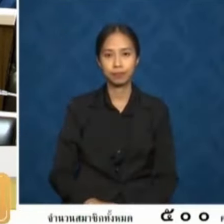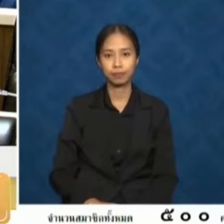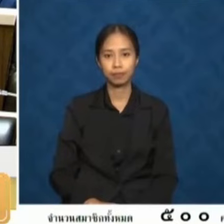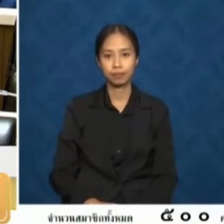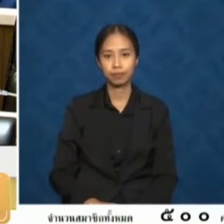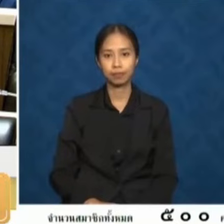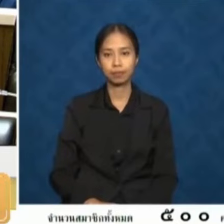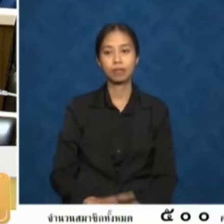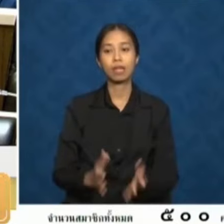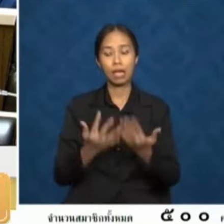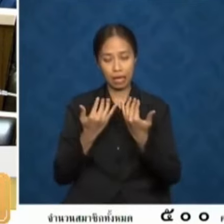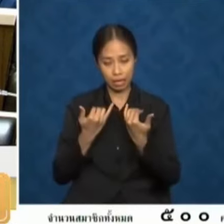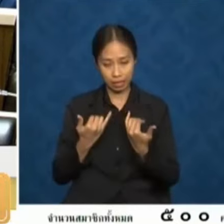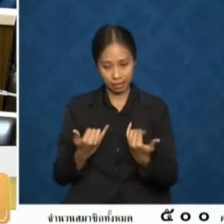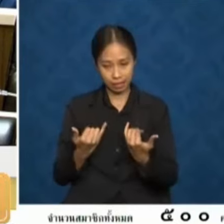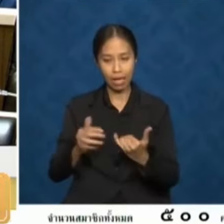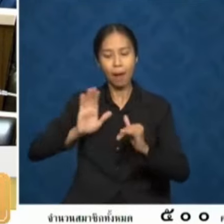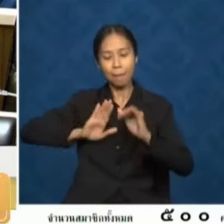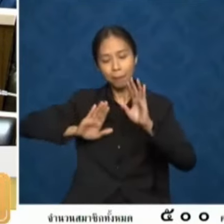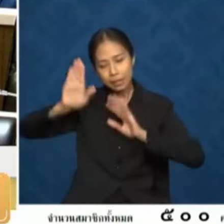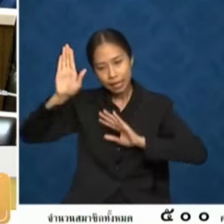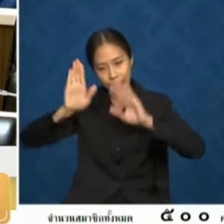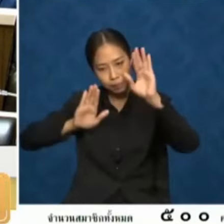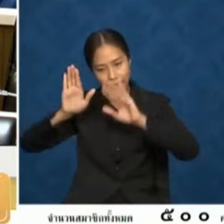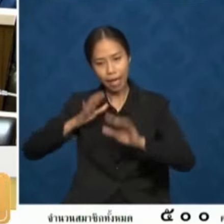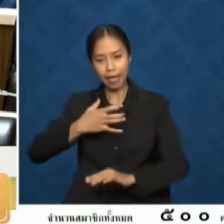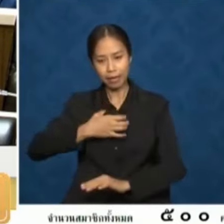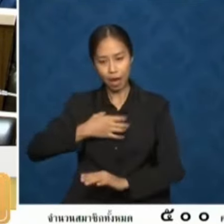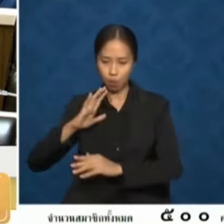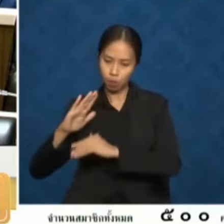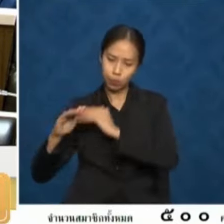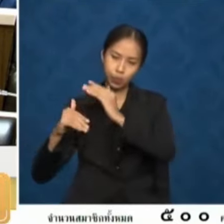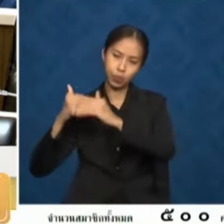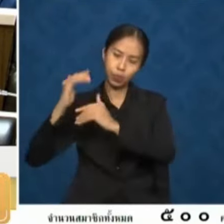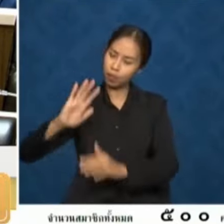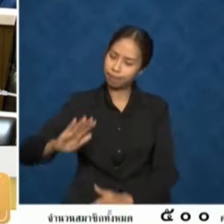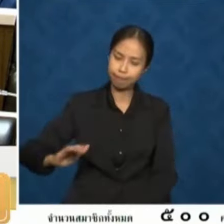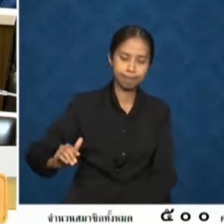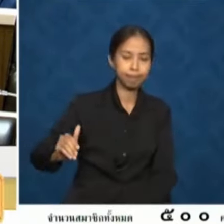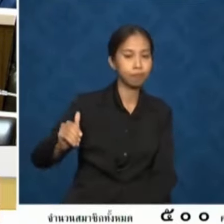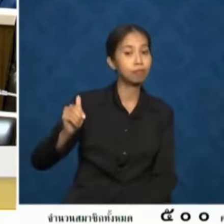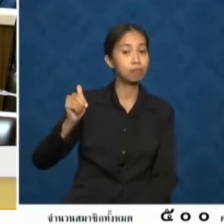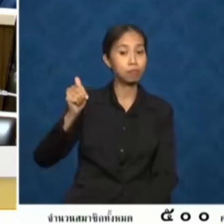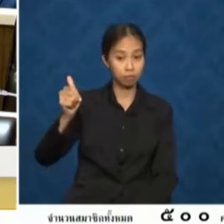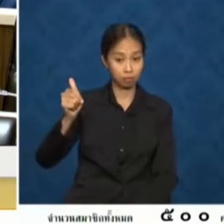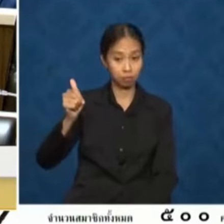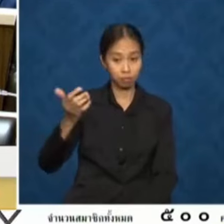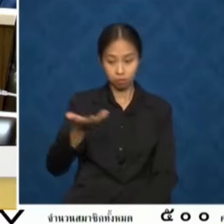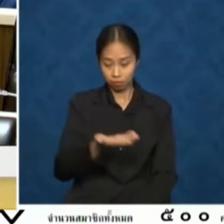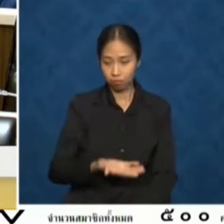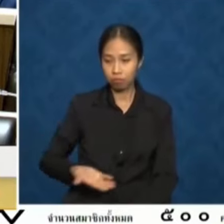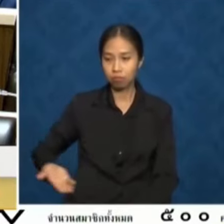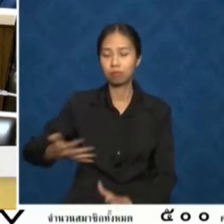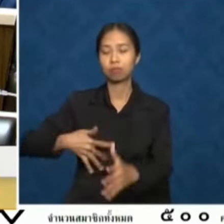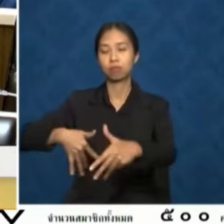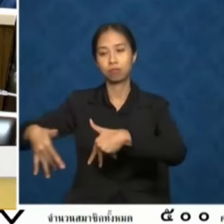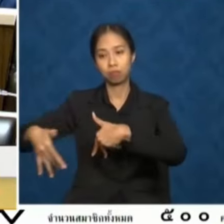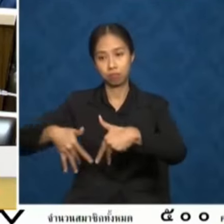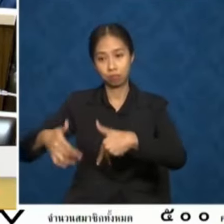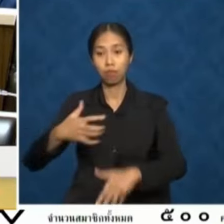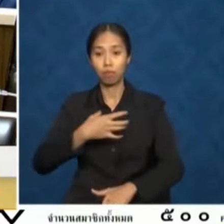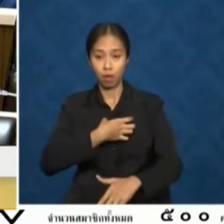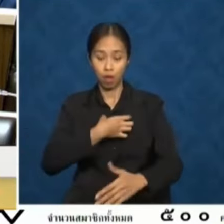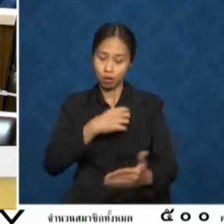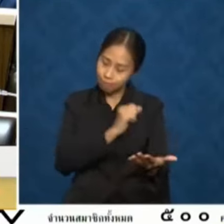ทำให้ประชาธิปไตยของประเทศเจริญงอกงามอย่างถูกต้องและเป็นความต้องการของพี่น้องประชาชนทั้งประเ